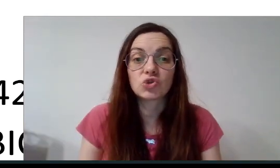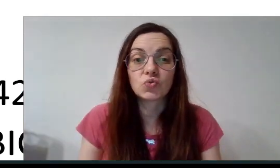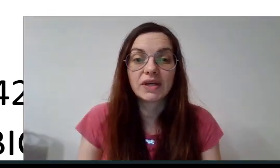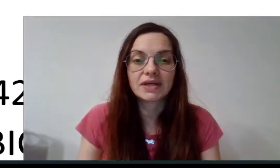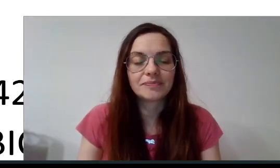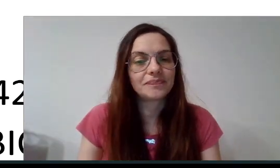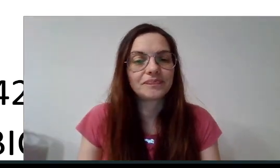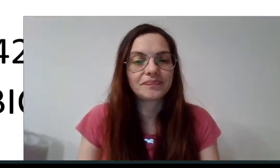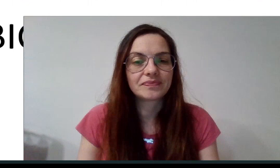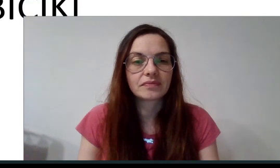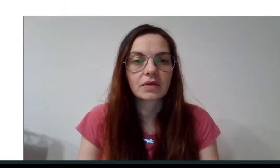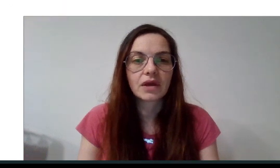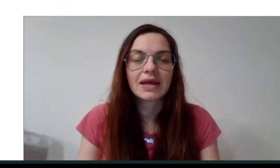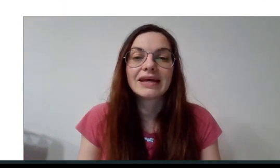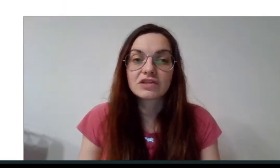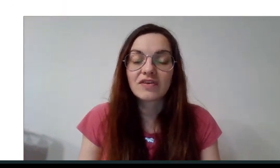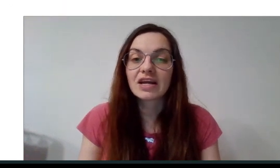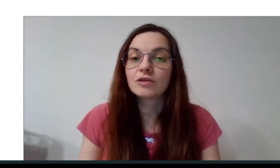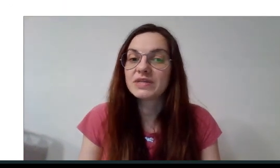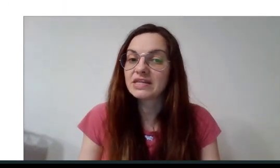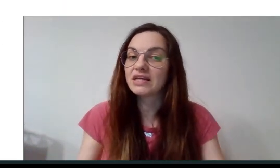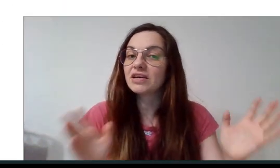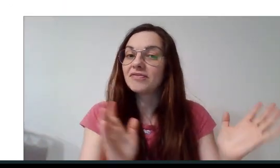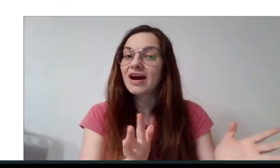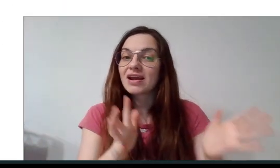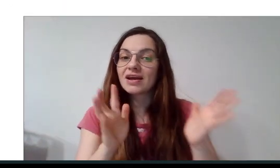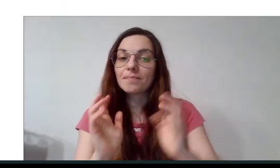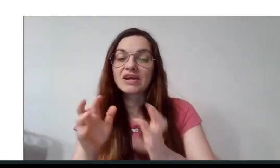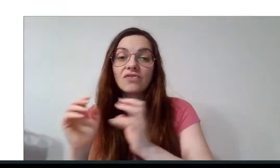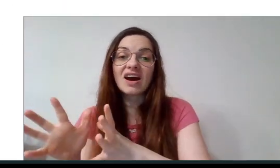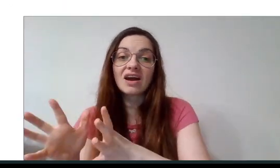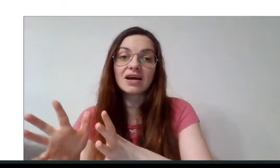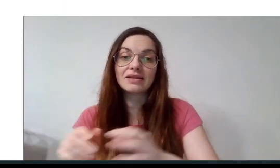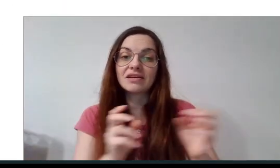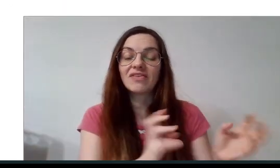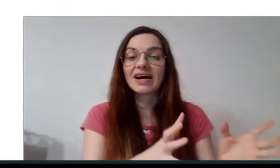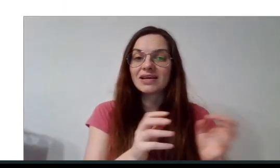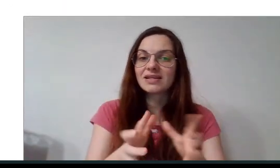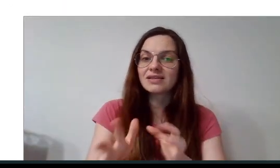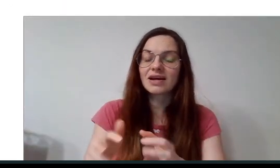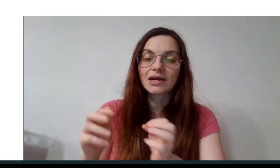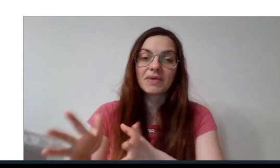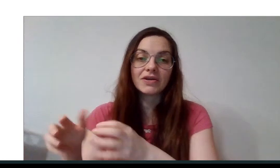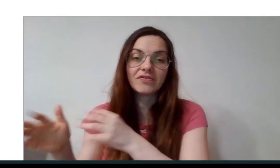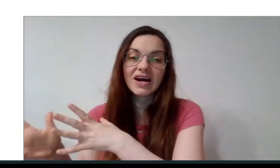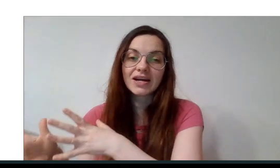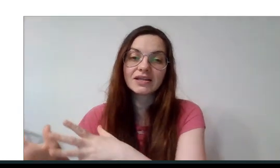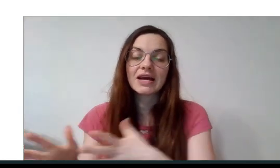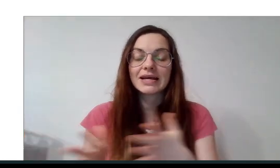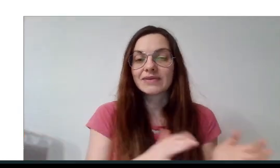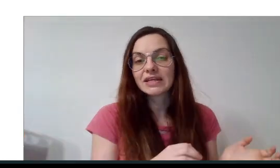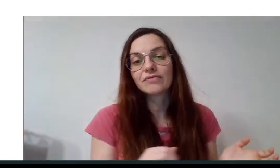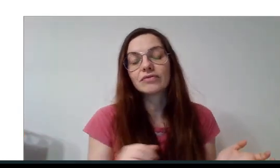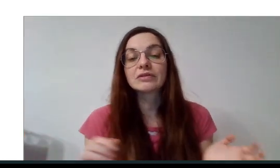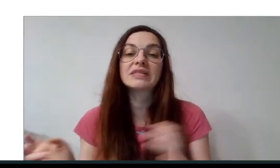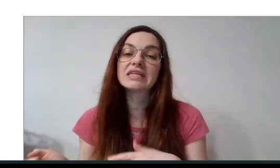gesungen. Das Fahrrad, bicikli. Ich fahre, mein Fahrrad, ich fahre jeden Tag, mein Fahrrad. Svaki dan